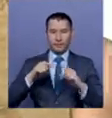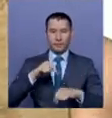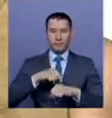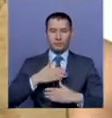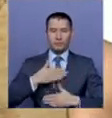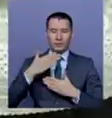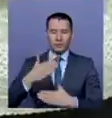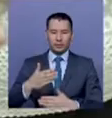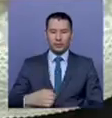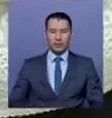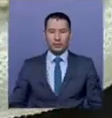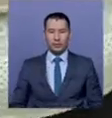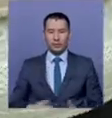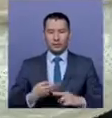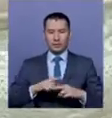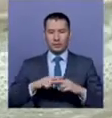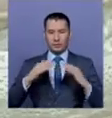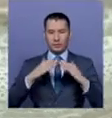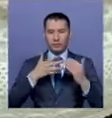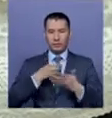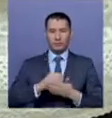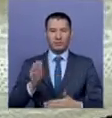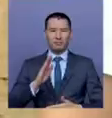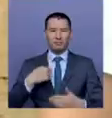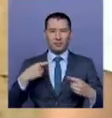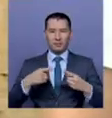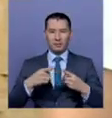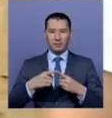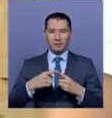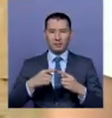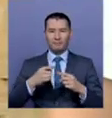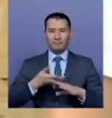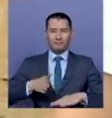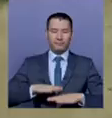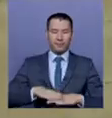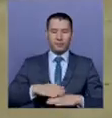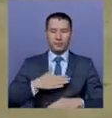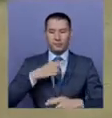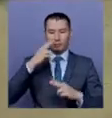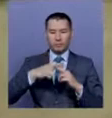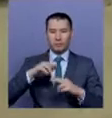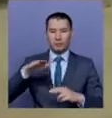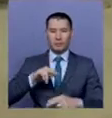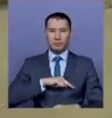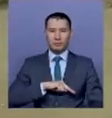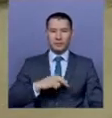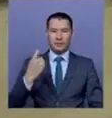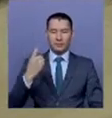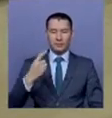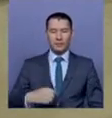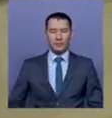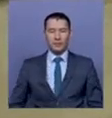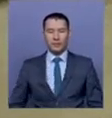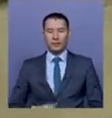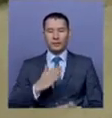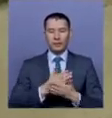Алла риза болсын, осы квартирада тұрып, осы бауырларымды қарап атырмын. Інімнің балалары, інім жұмыс істейді. Ауданда 6 мыңға жоқ ресми тіркелген